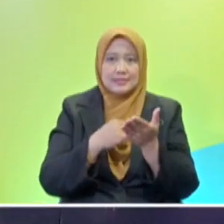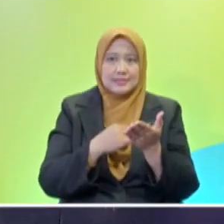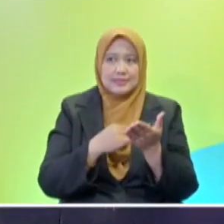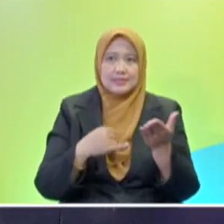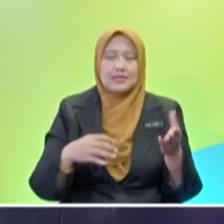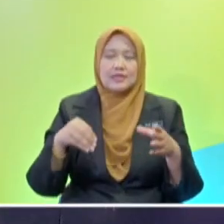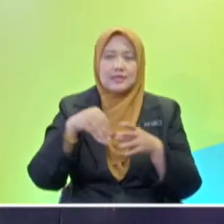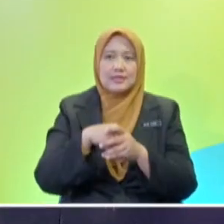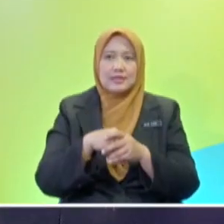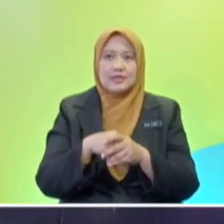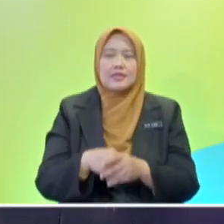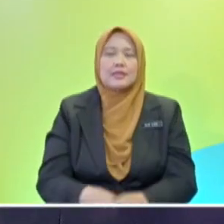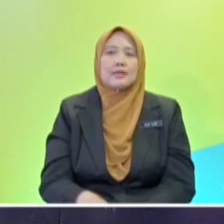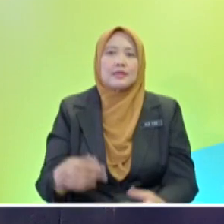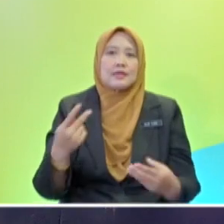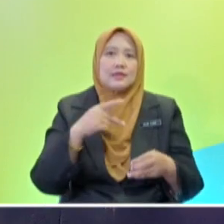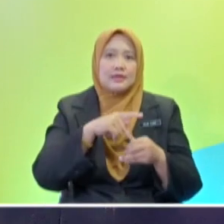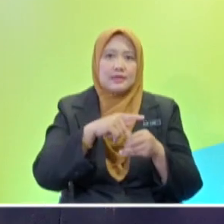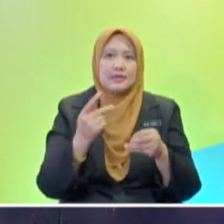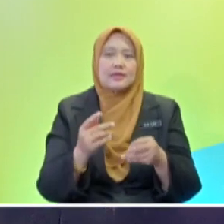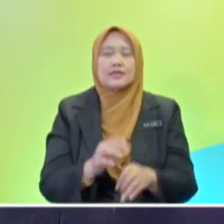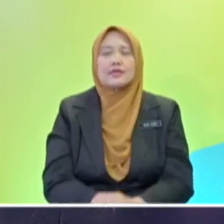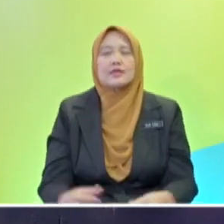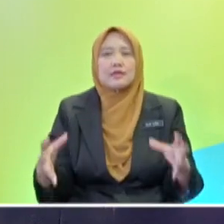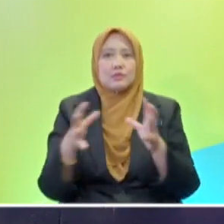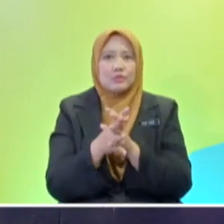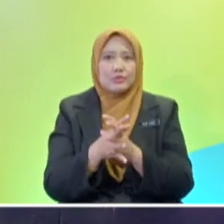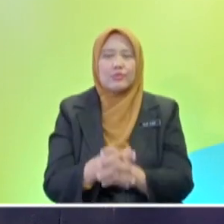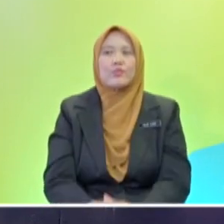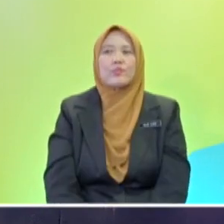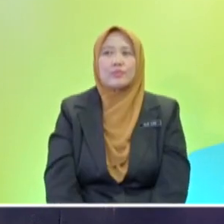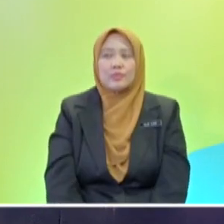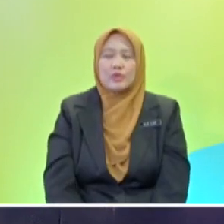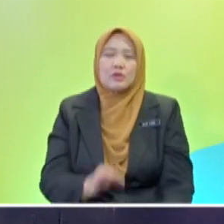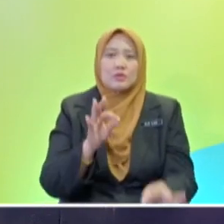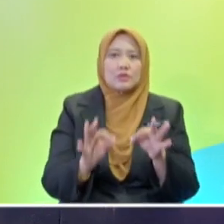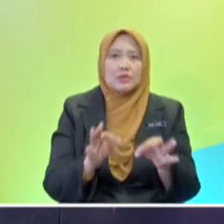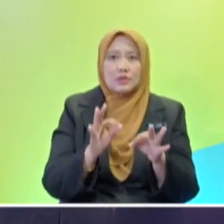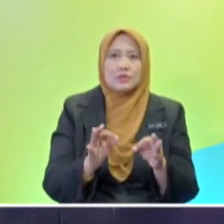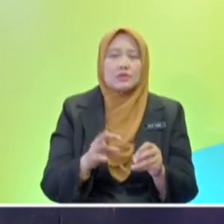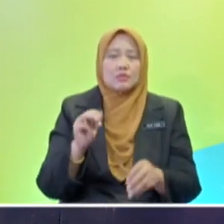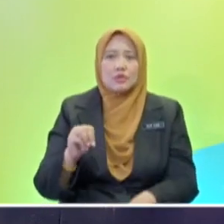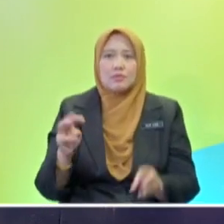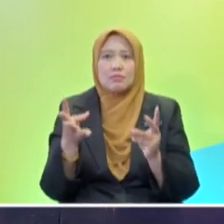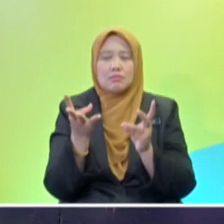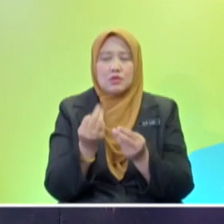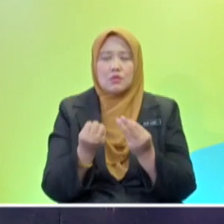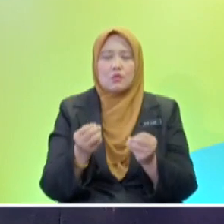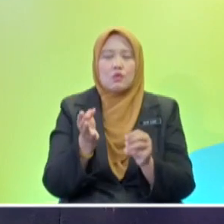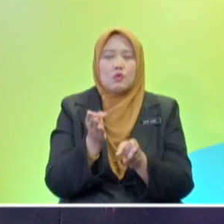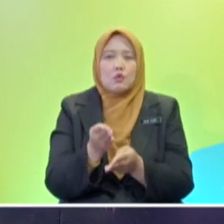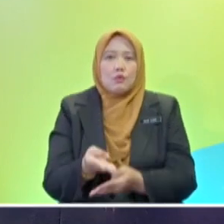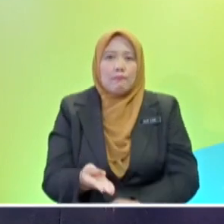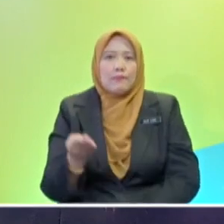Oke Baik Cikgu Jadi kalau macam murid-murid ataupun murid nampak bahan baru juga itu kayak mana ya sekarang ini semua